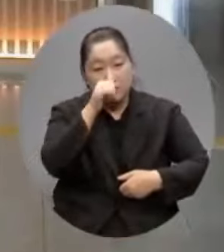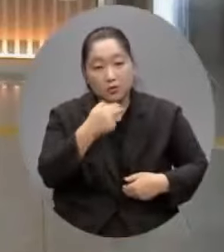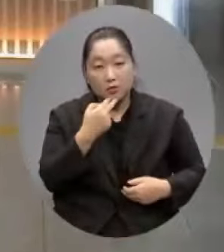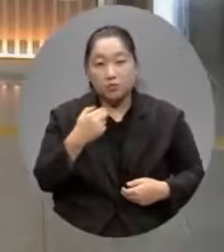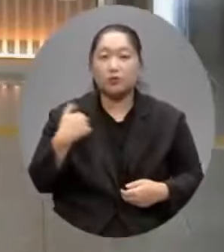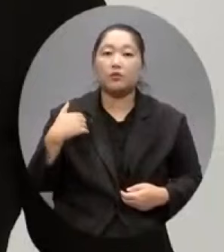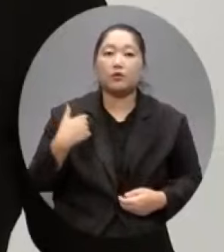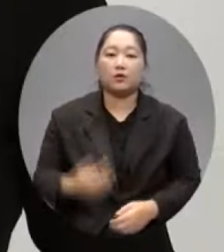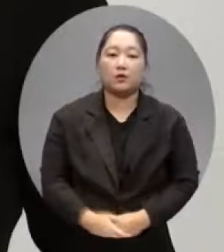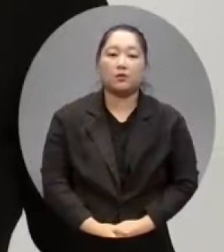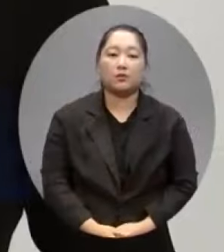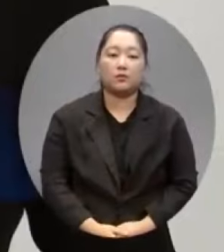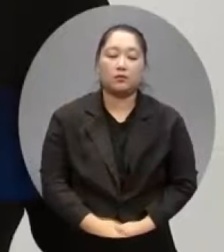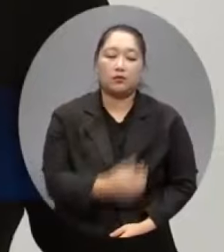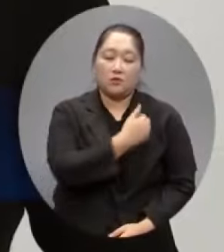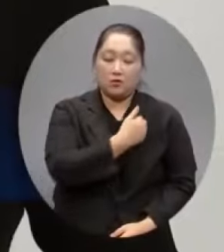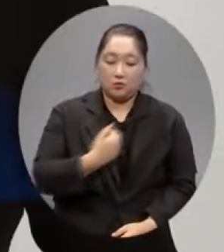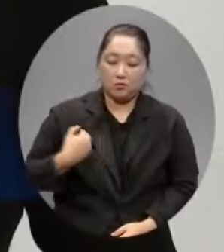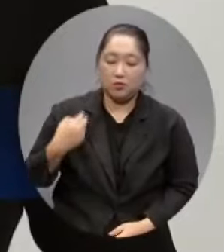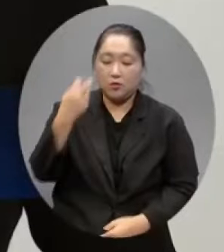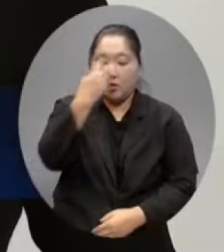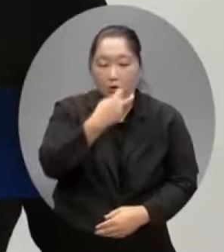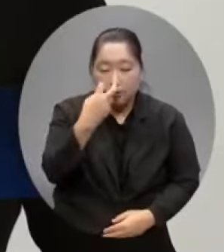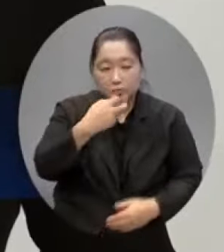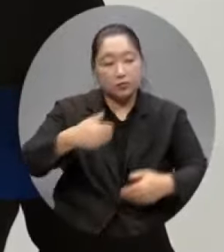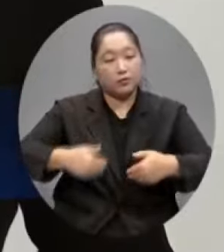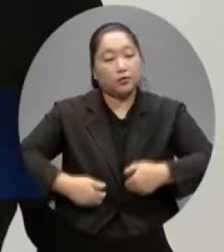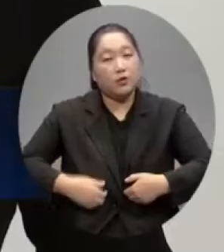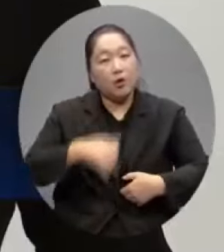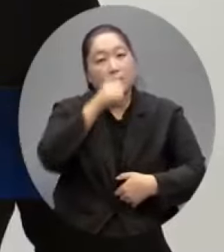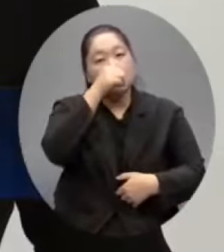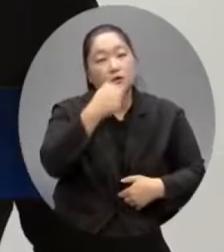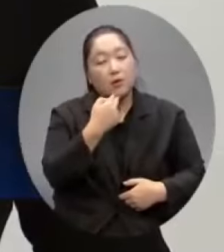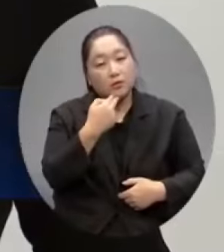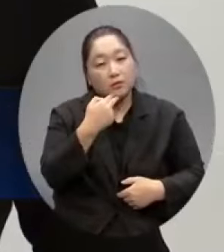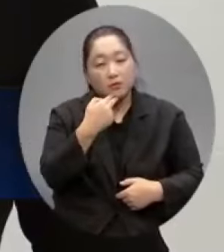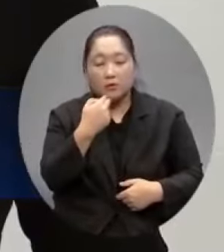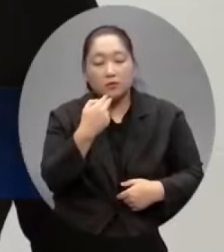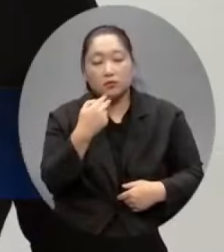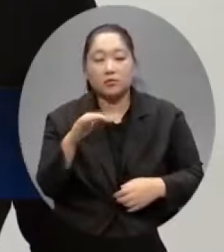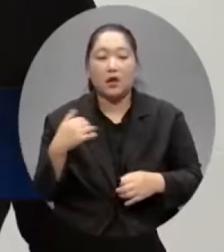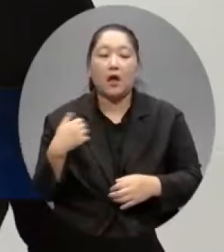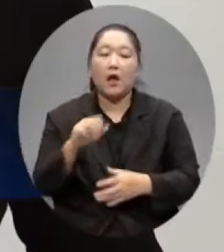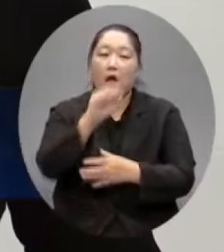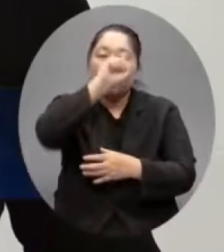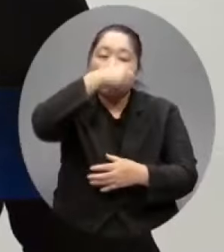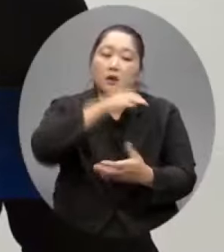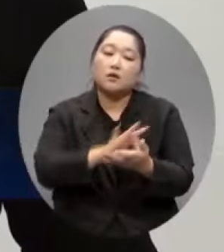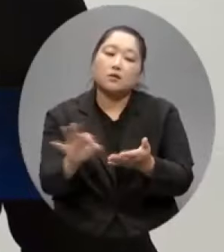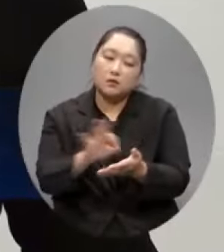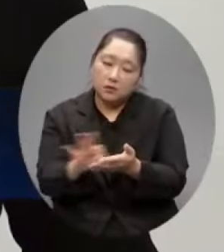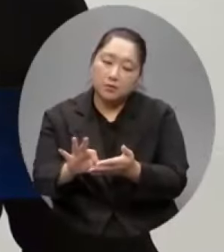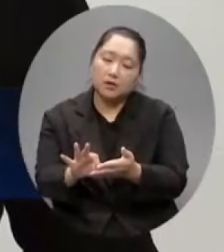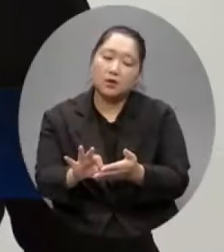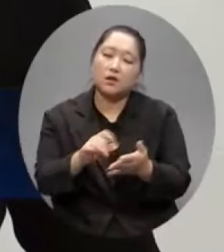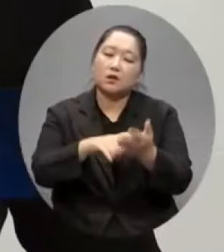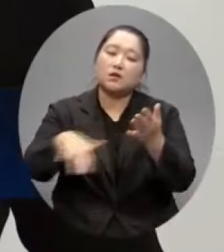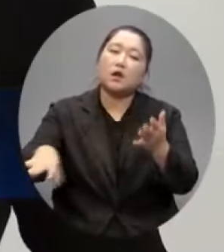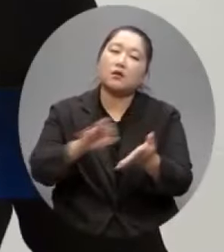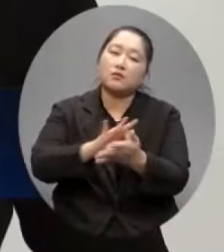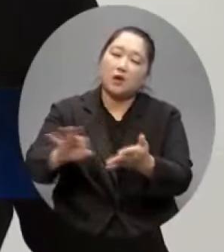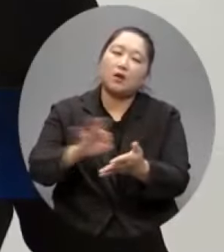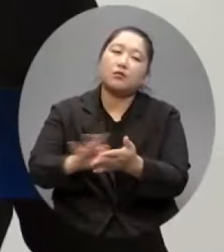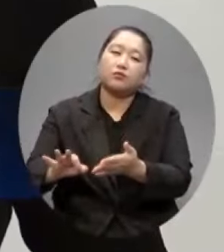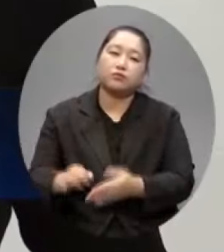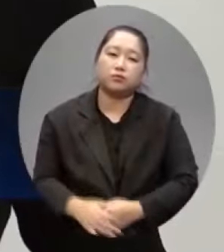없었습니다. 충분한 검토와 수요 예측 이런 것들이 빗나가게 되면 예산 낭비로 이어질 수 있고 수많은 혈세가